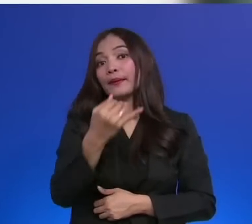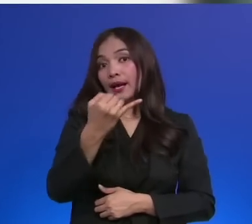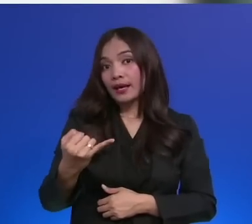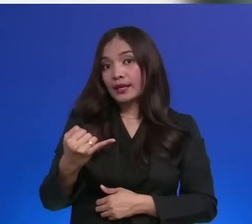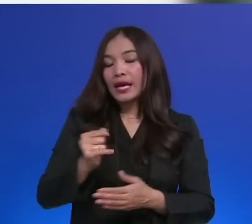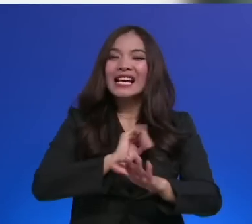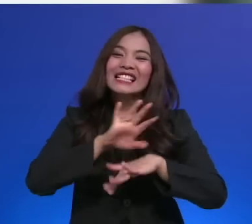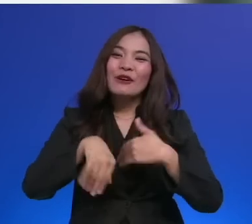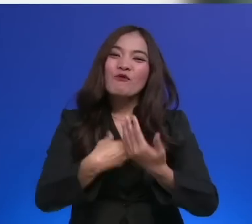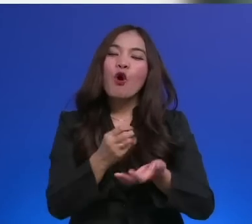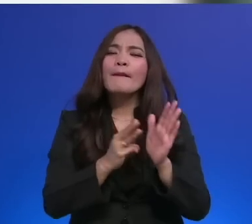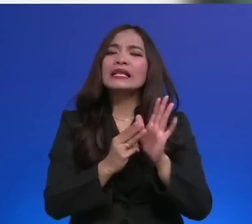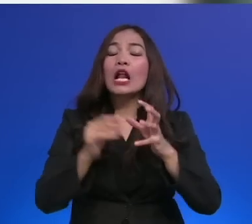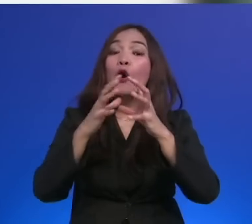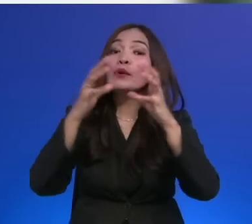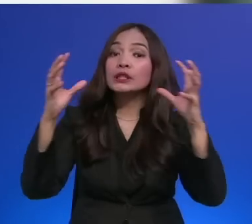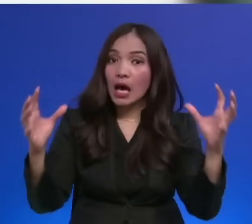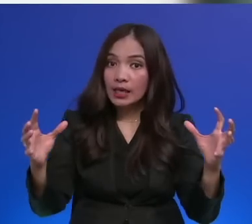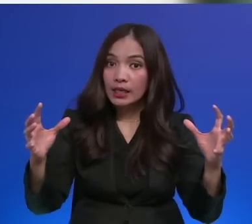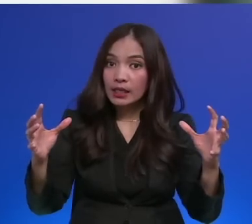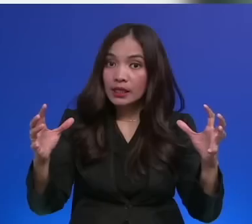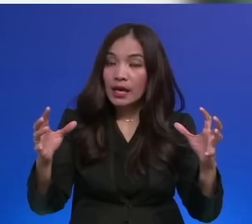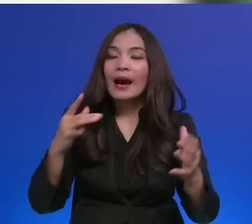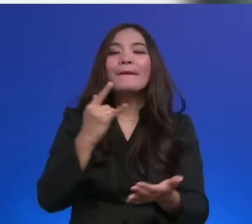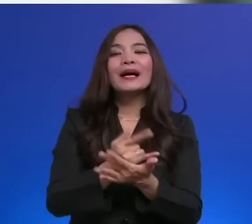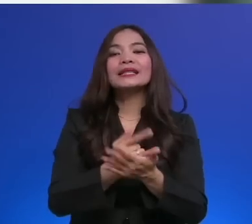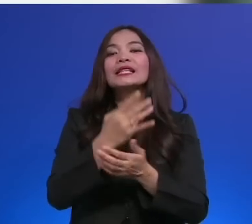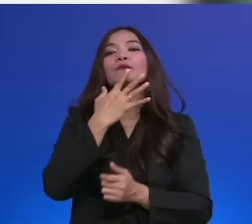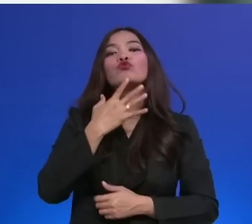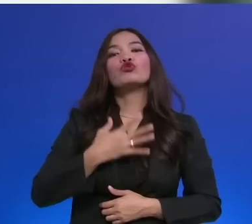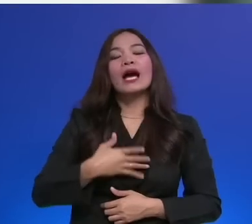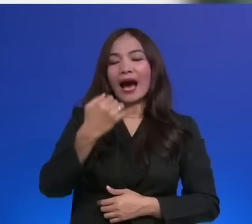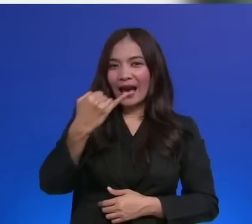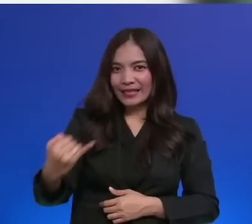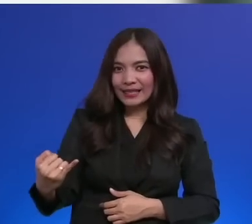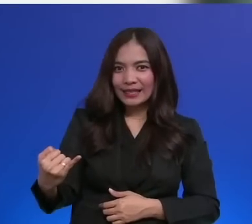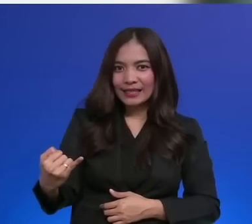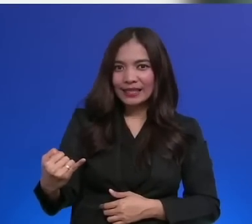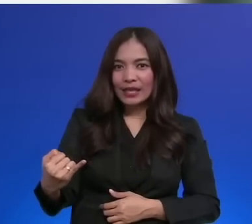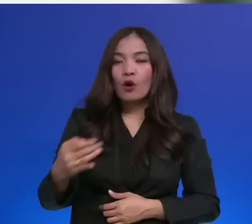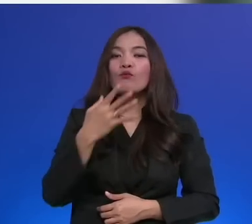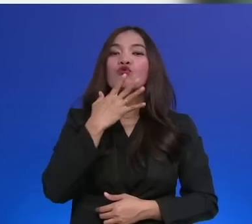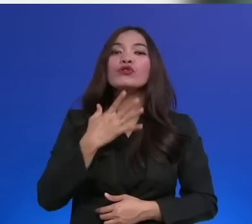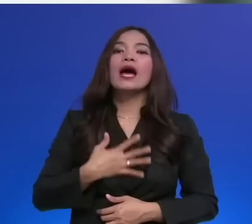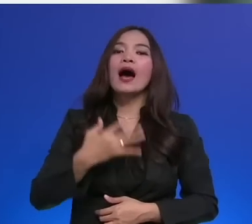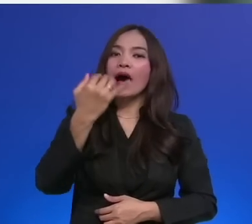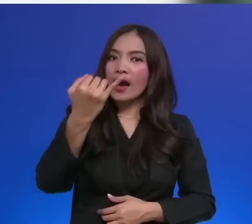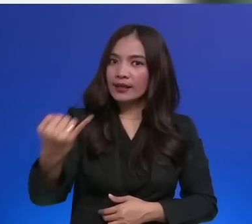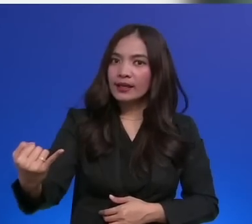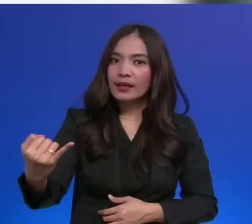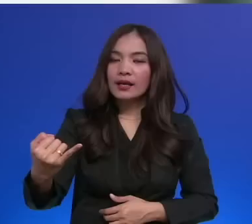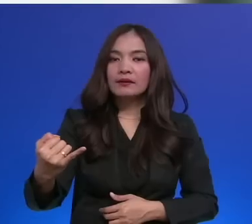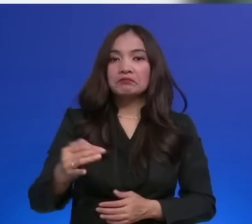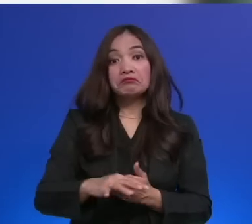semua masalah sebesar apapun itu pasti berakhir. Ada ujungnya. Ujungnya